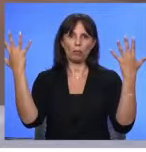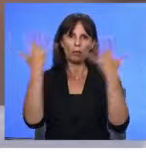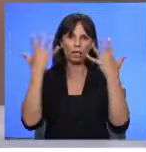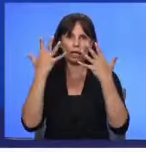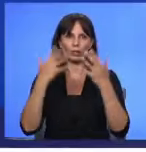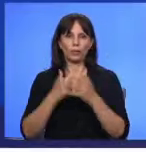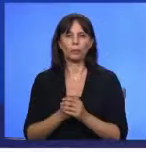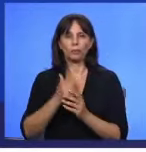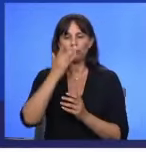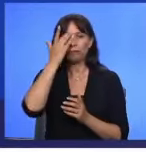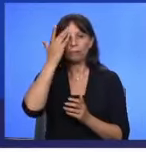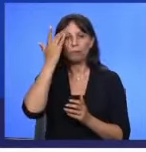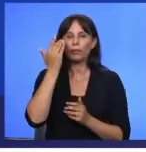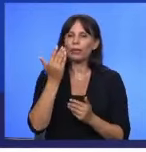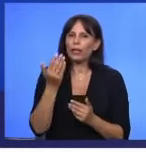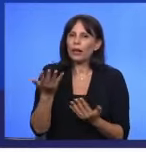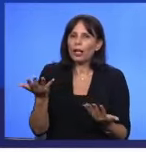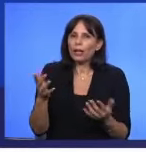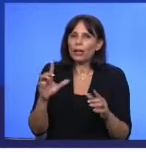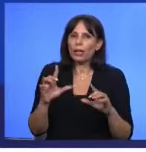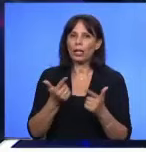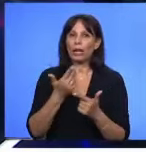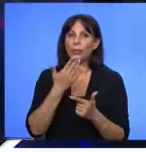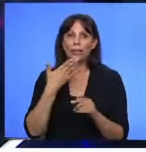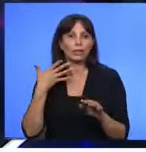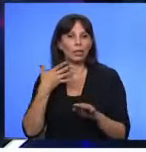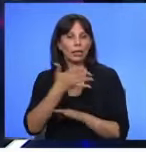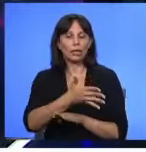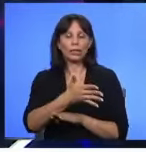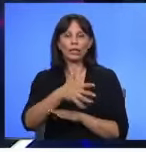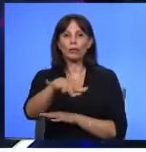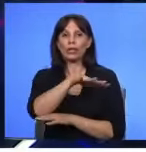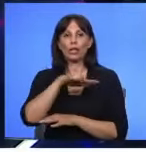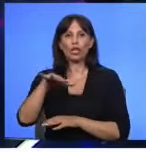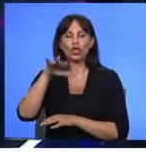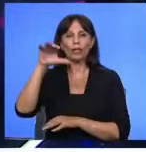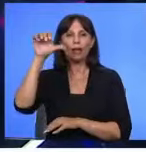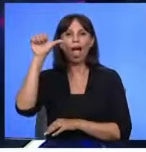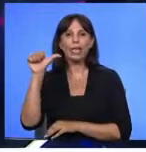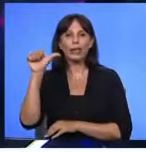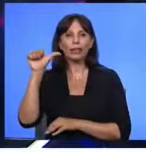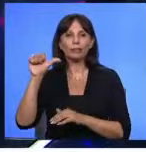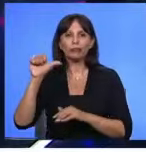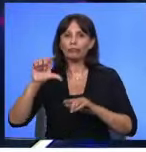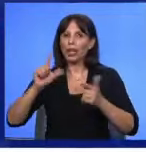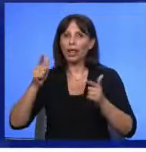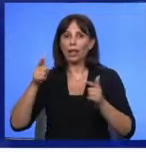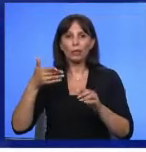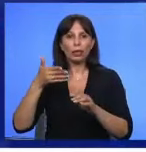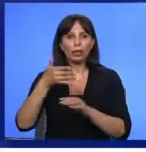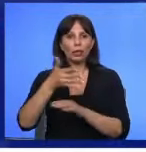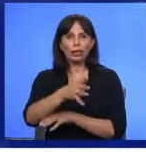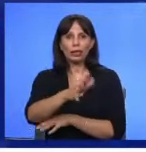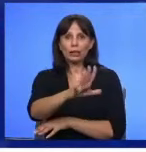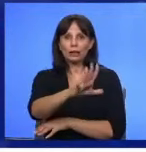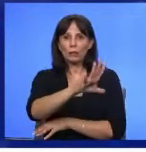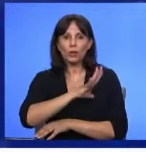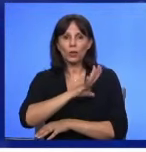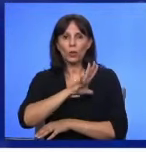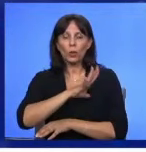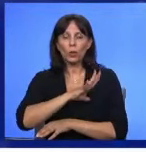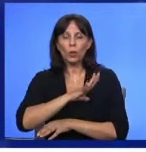ישראלים שנכנסים לשטח חי? למה? למה להיכנס למקומות האלה? זה מסוכן בצורה בלתי רגילה. זה גם אסור. אסור